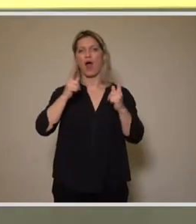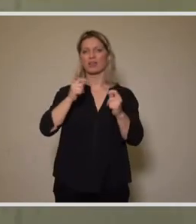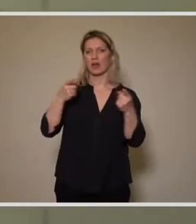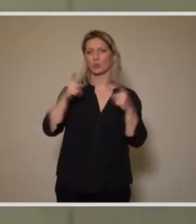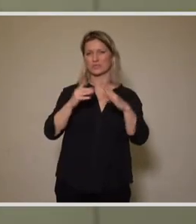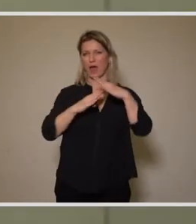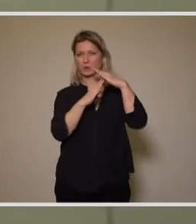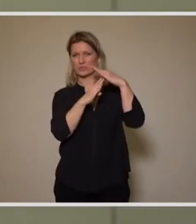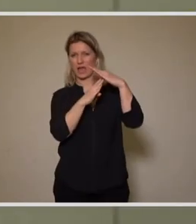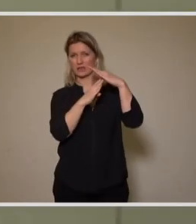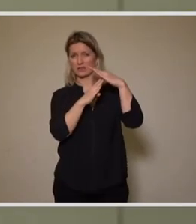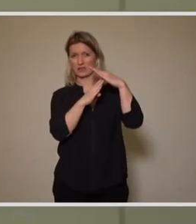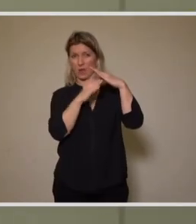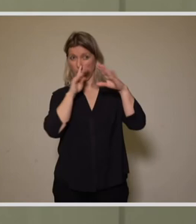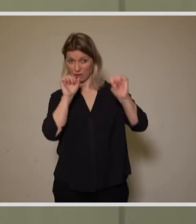möglich?